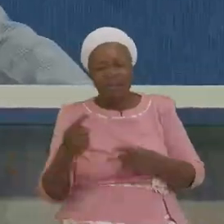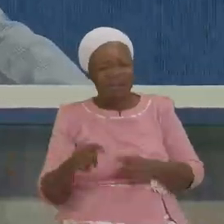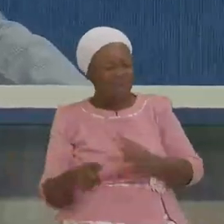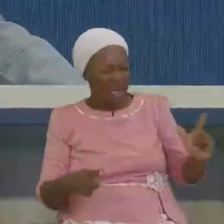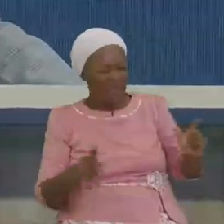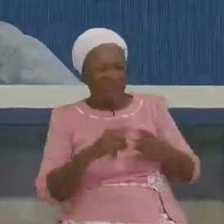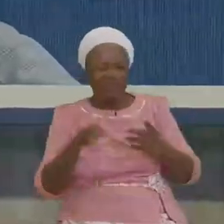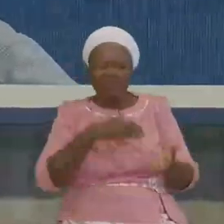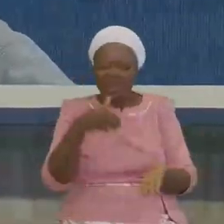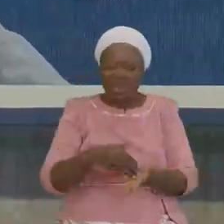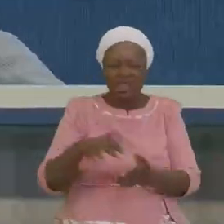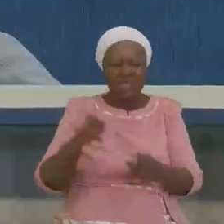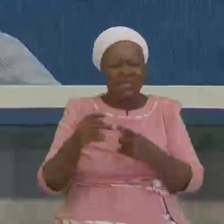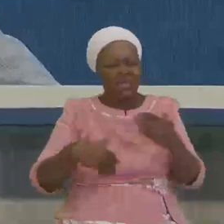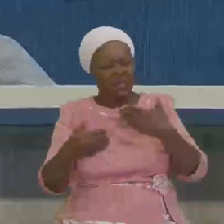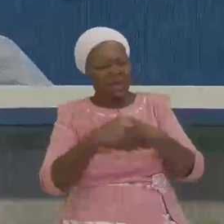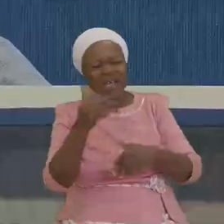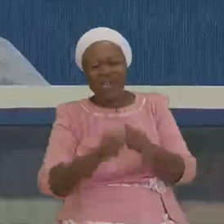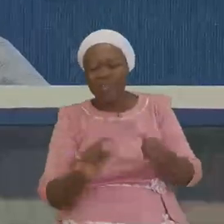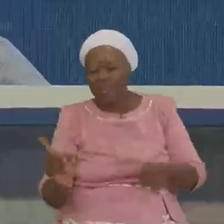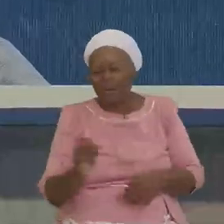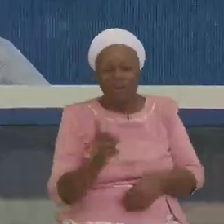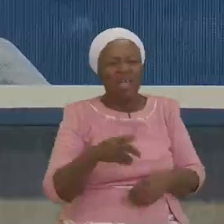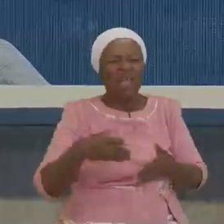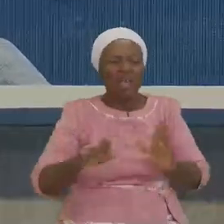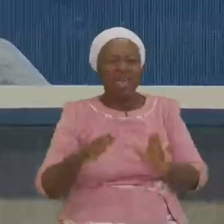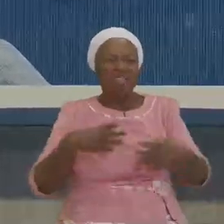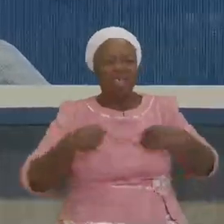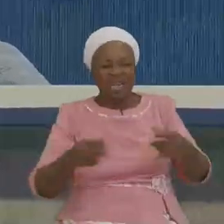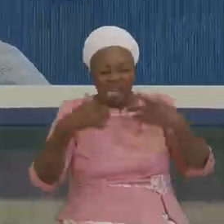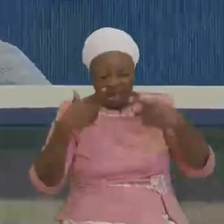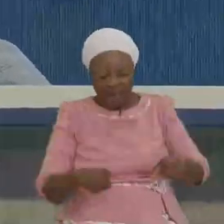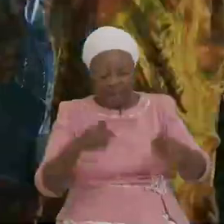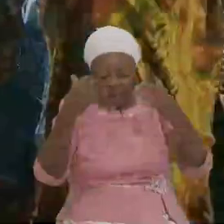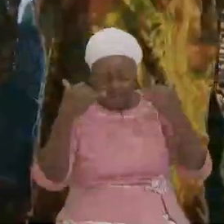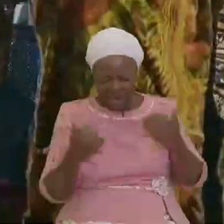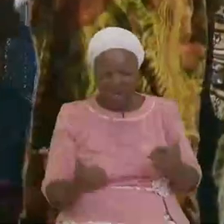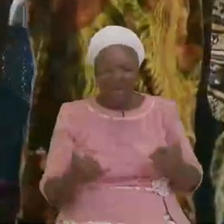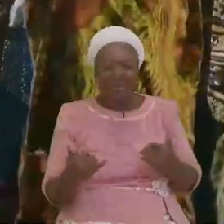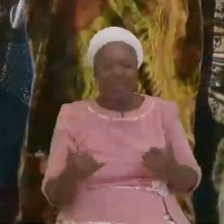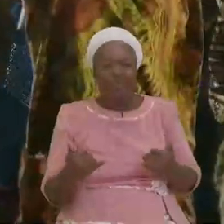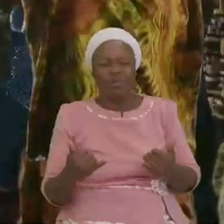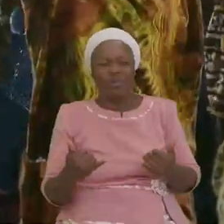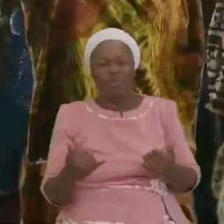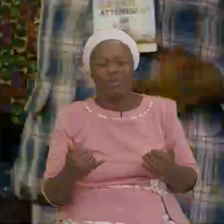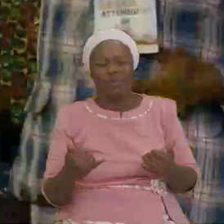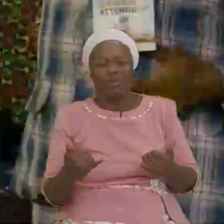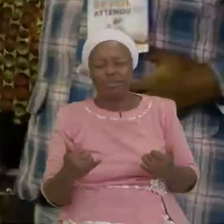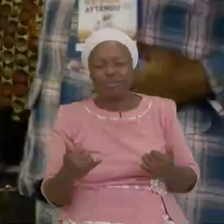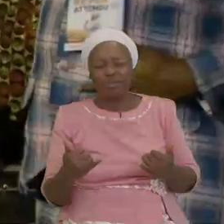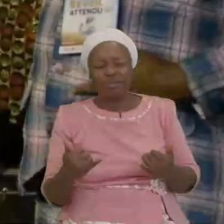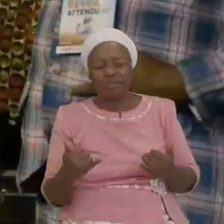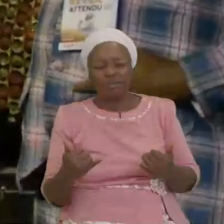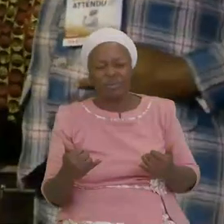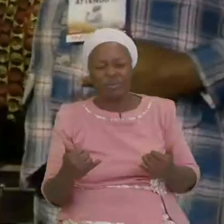guéris. À ma gauche, à ma droite, au centre, de derrière, partout, qu'il